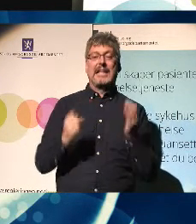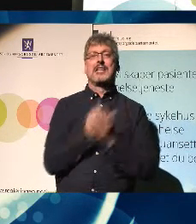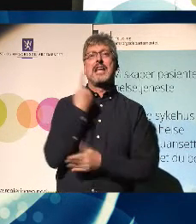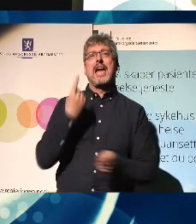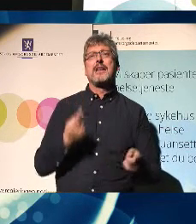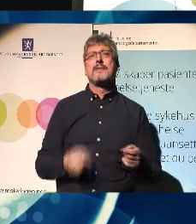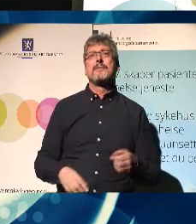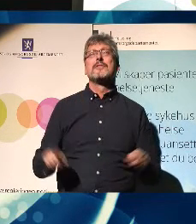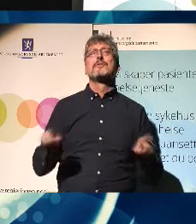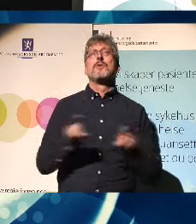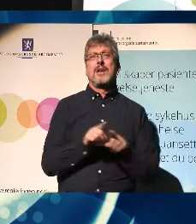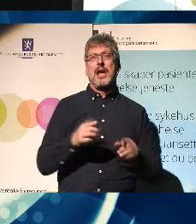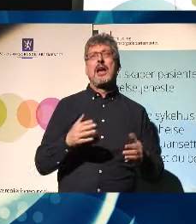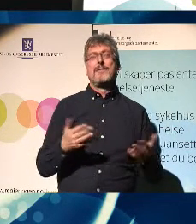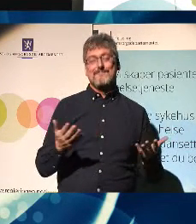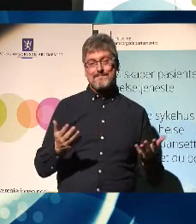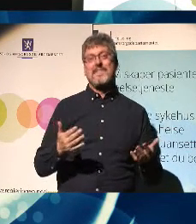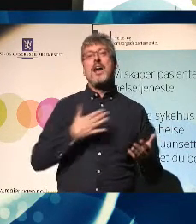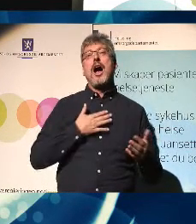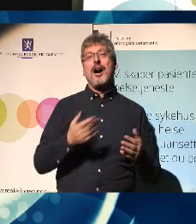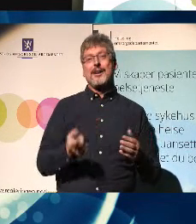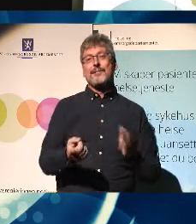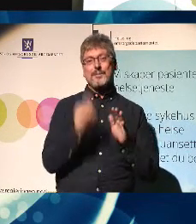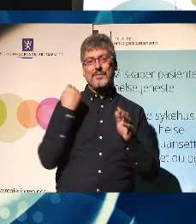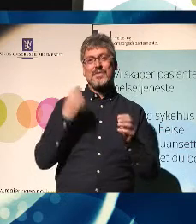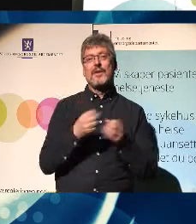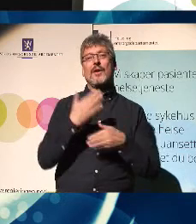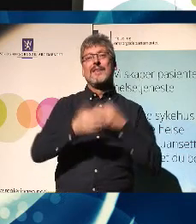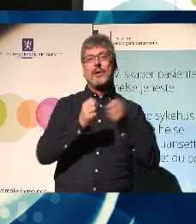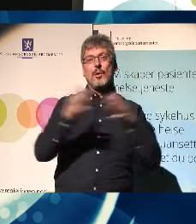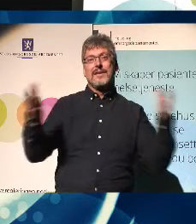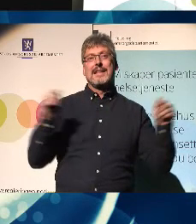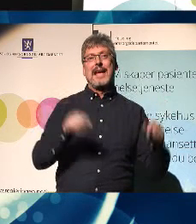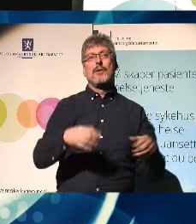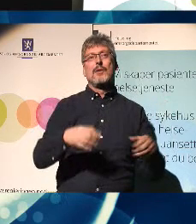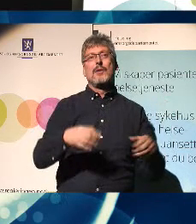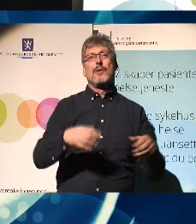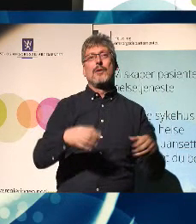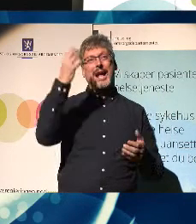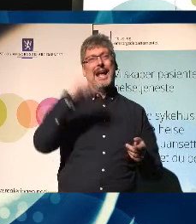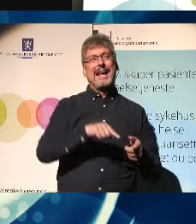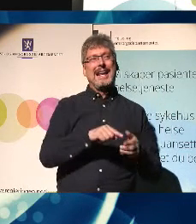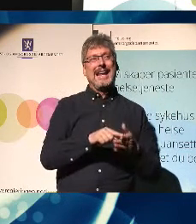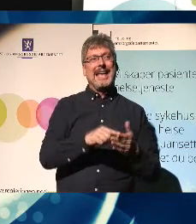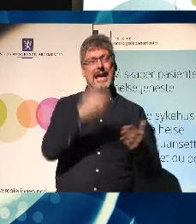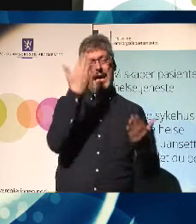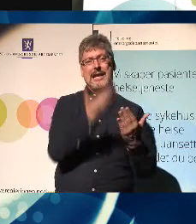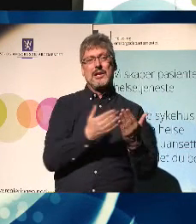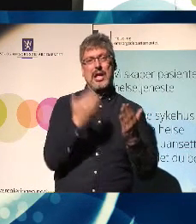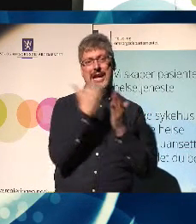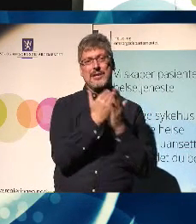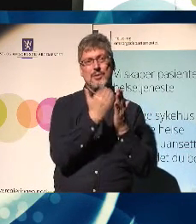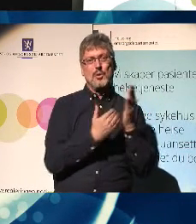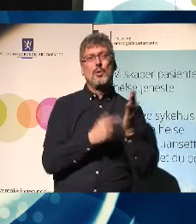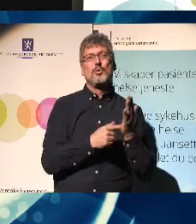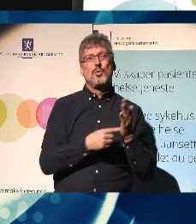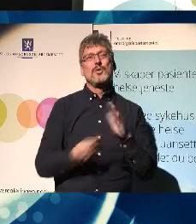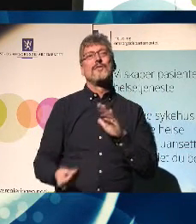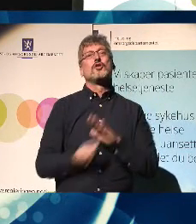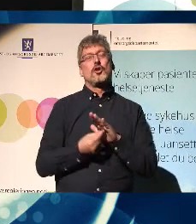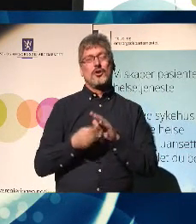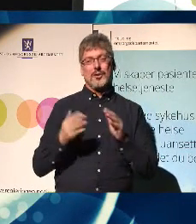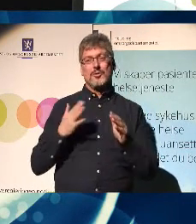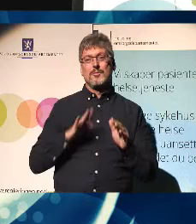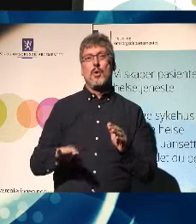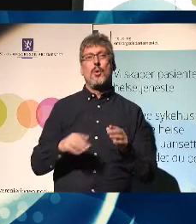har en utfordring med å videreutvikle dette rommet, og denne kongelige resolusjonen som vi støtter oss tungt på, den under revisjon, og vi håper jo